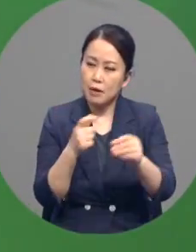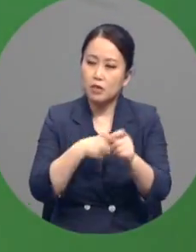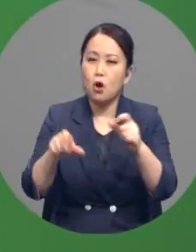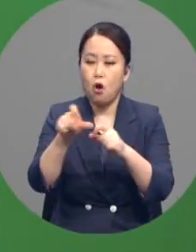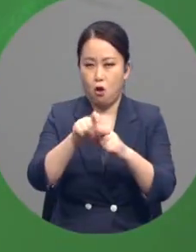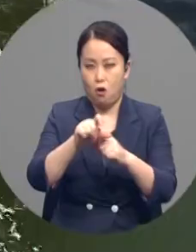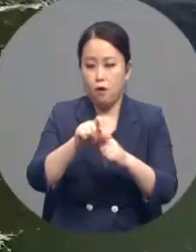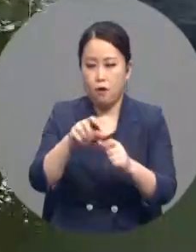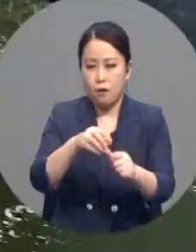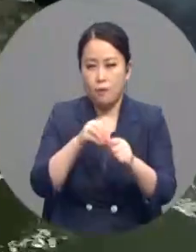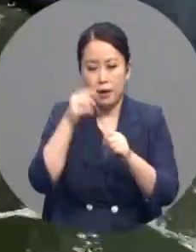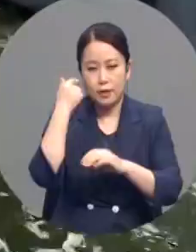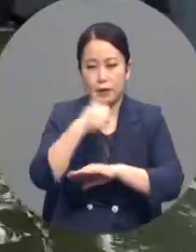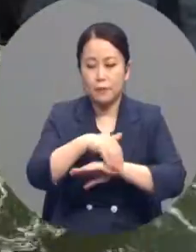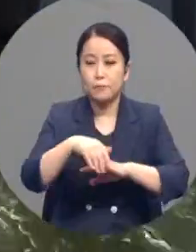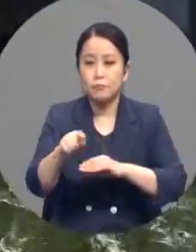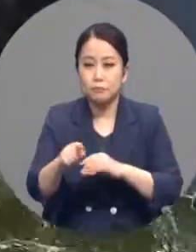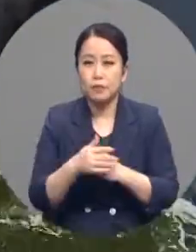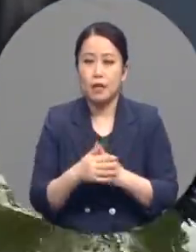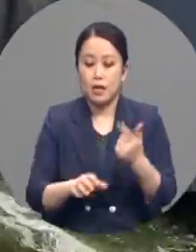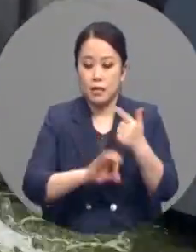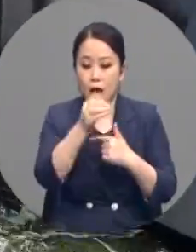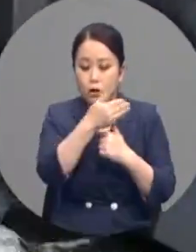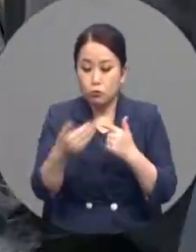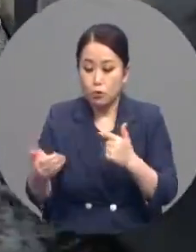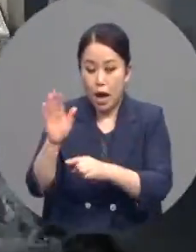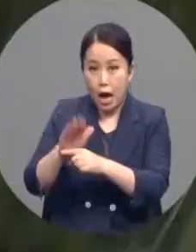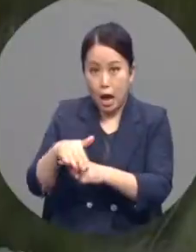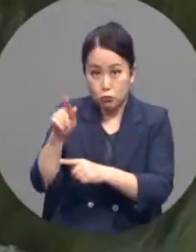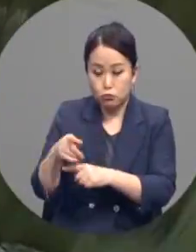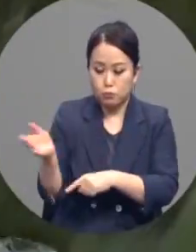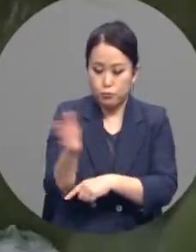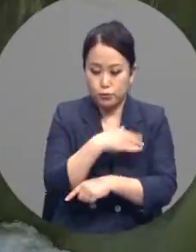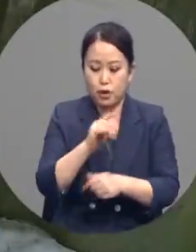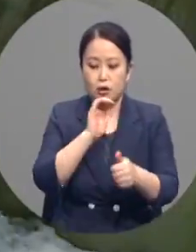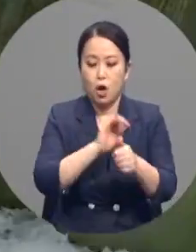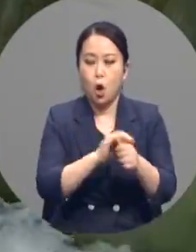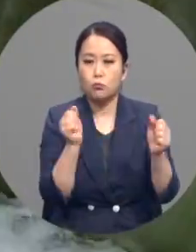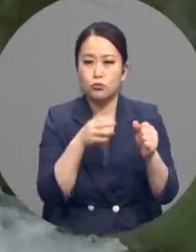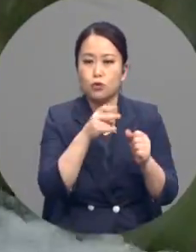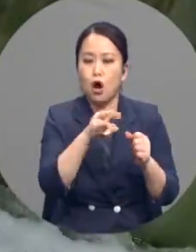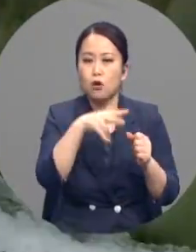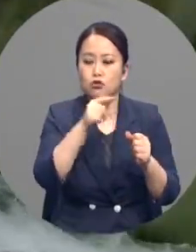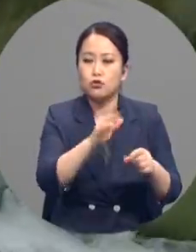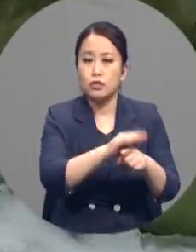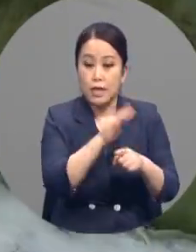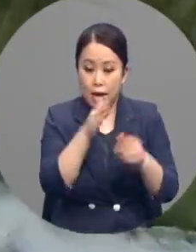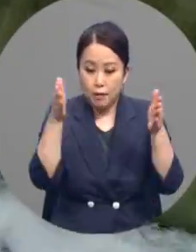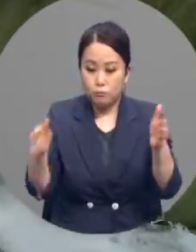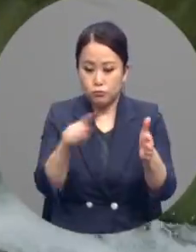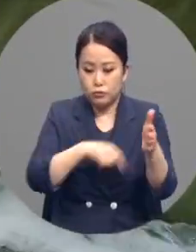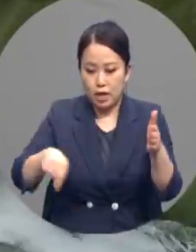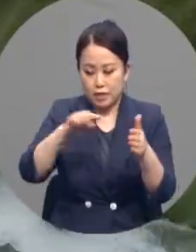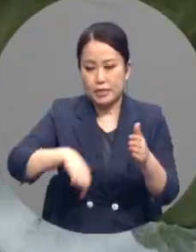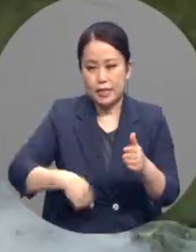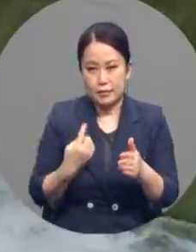6일까지 낙동강 하구둑부터 경북 영주댐 전 구간에 대한 자체 조사를 이어갈 예정입니다. MBC 뉴스 조민입니다.